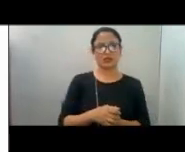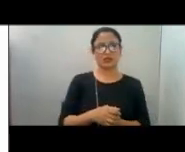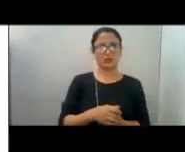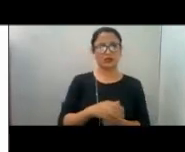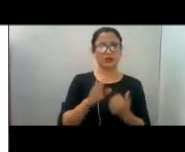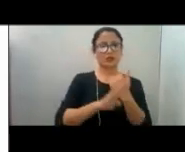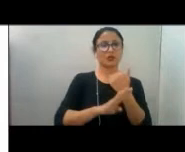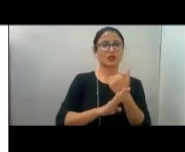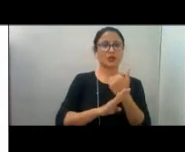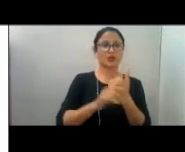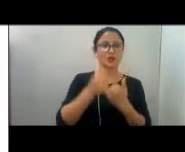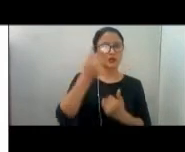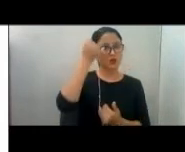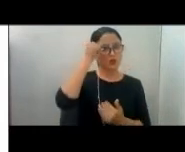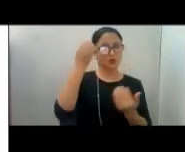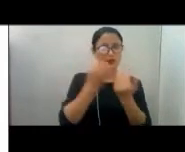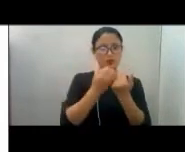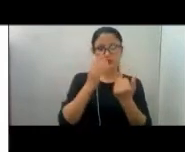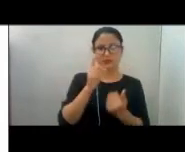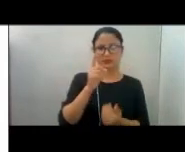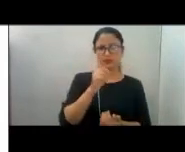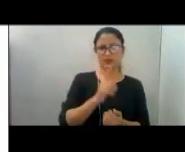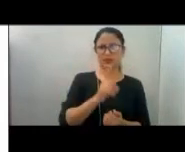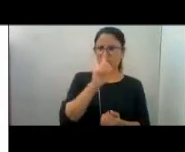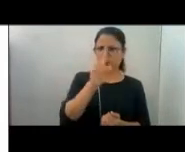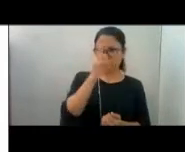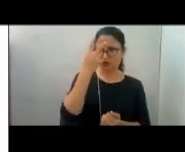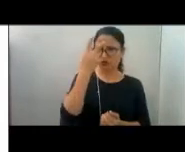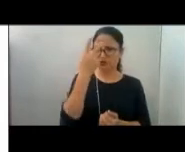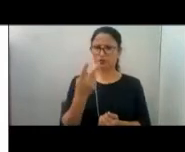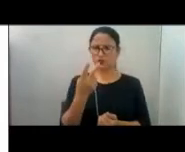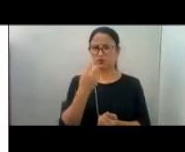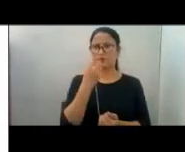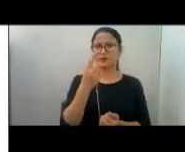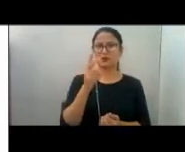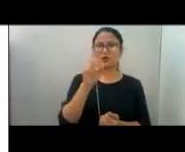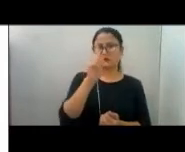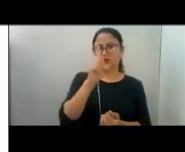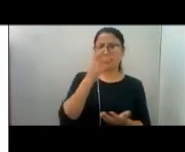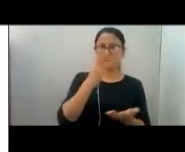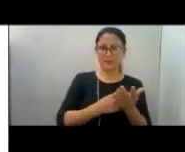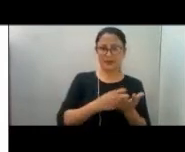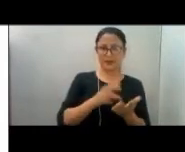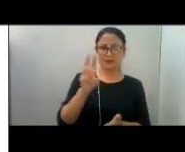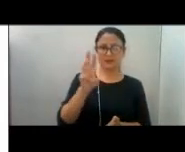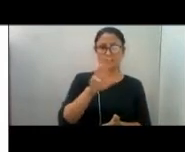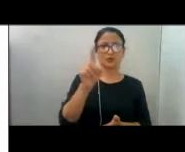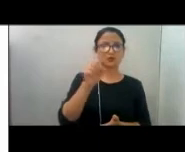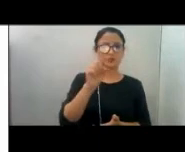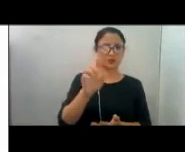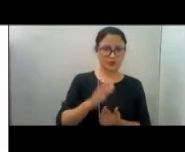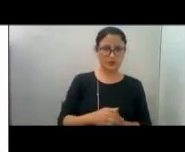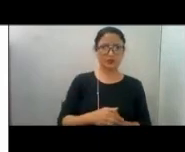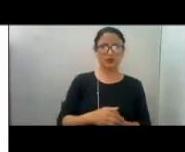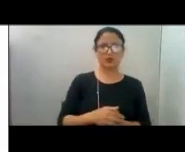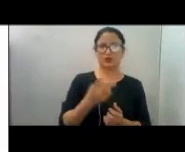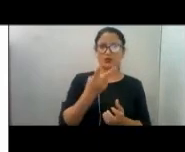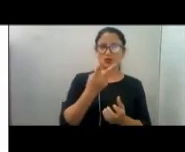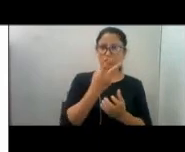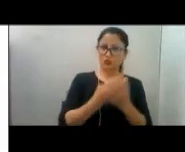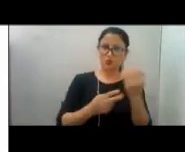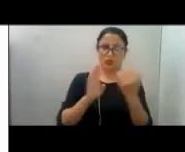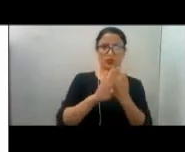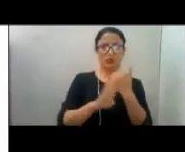टाइपको भायोलेन्स एक्सपिरियन्स गरिरहेको छ सिङ्गल कि मल्टिपल भनेर हेर्दाखेरि चाहिँ सिङ्गल टाइपको भायोलेन्स एक्सपिरियन्स चाहिँ 35%ले गरिरहेको छ